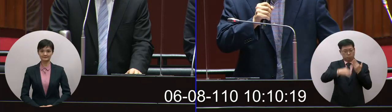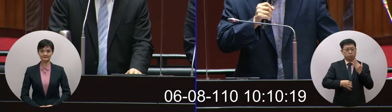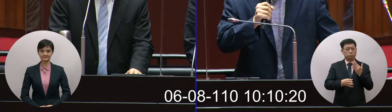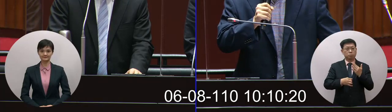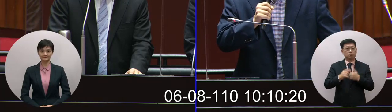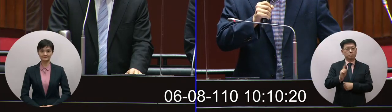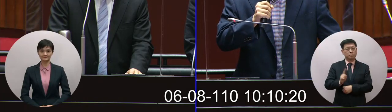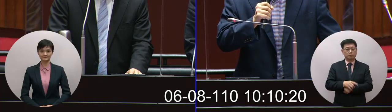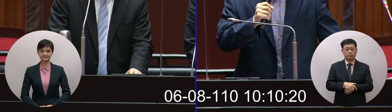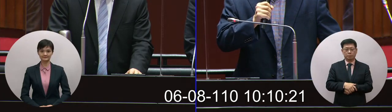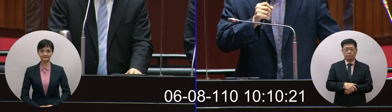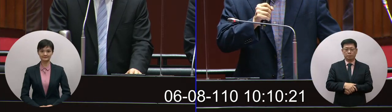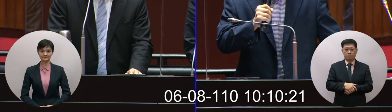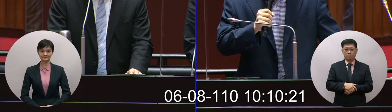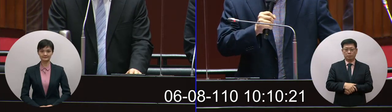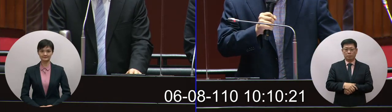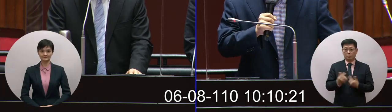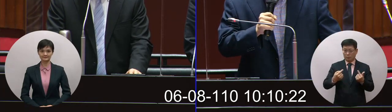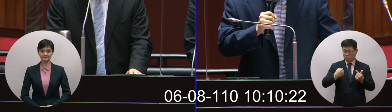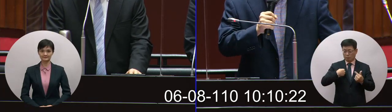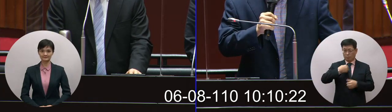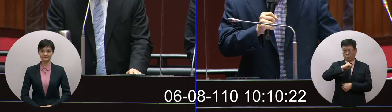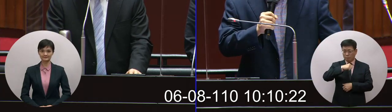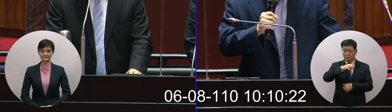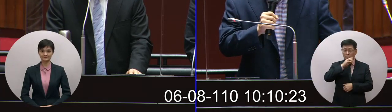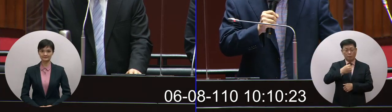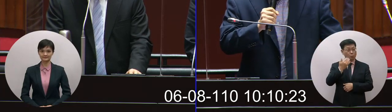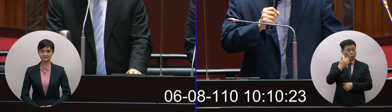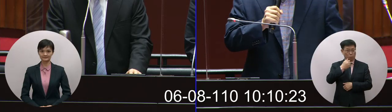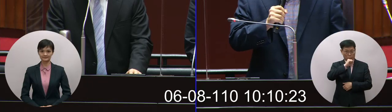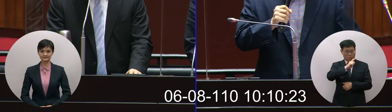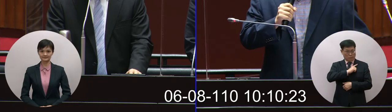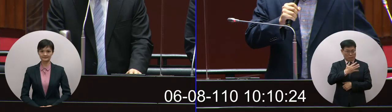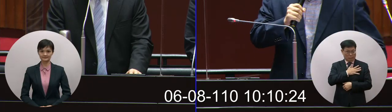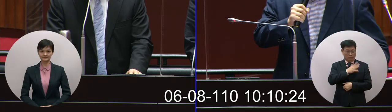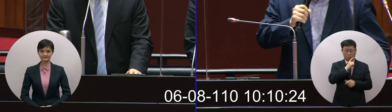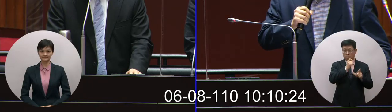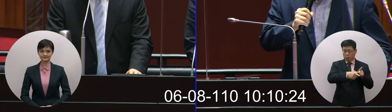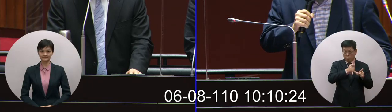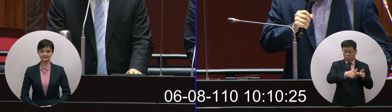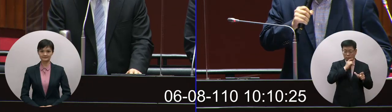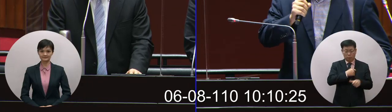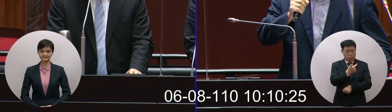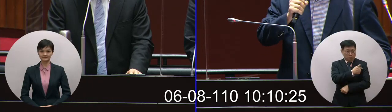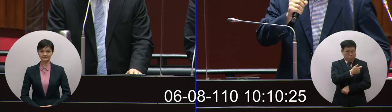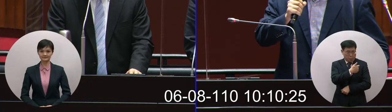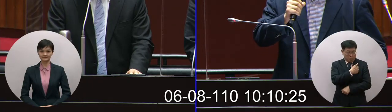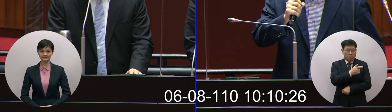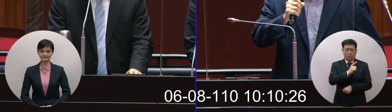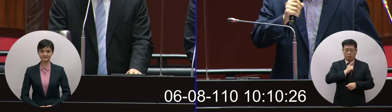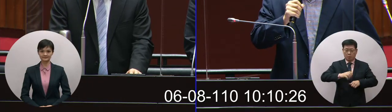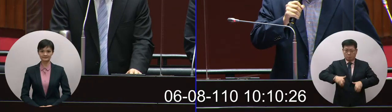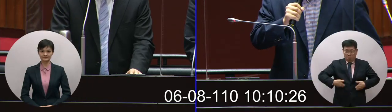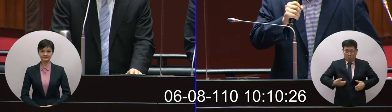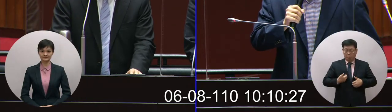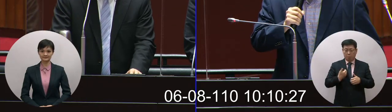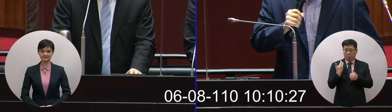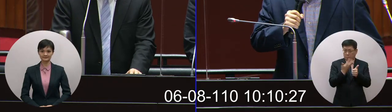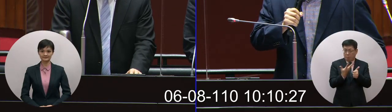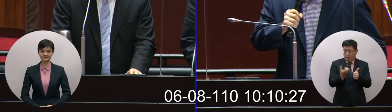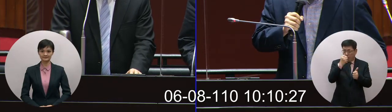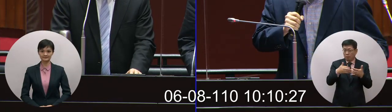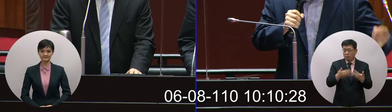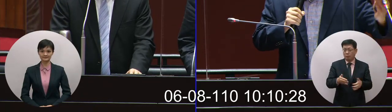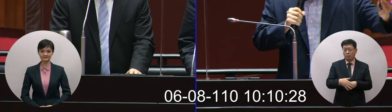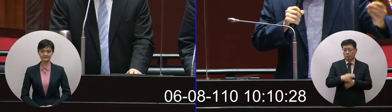嘛，好、哦，所以咱今嘛就是讲这国产疫苗。要给伊紧急授权无？要给伊这个 EUA 无？好、